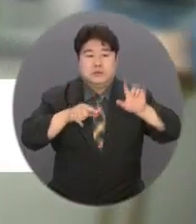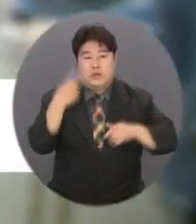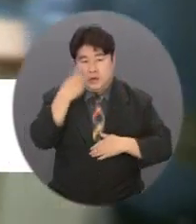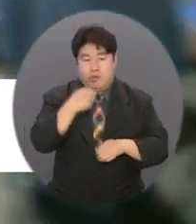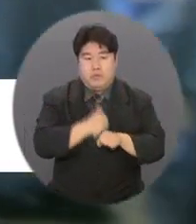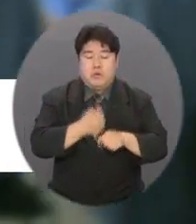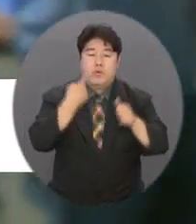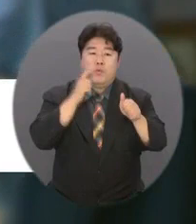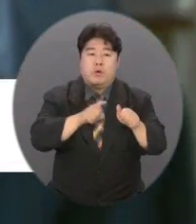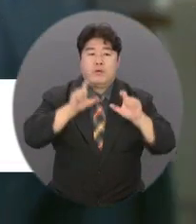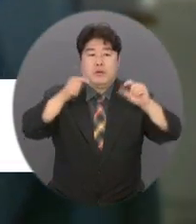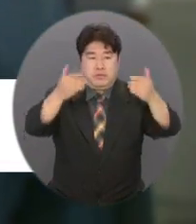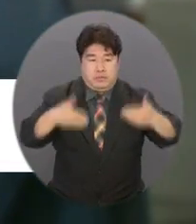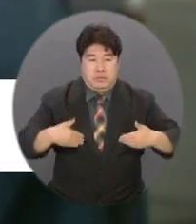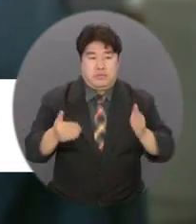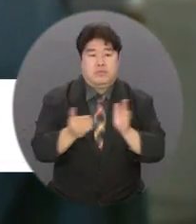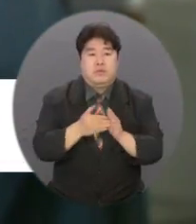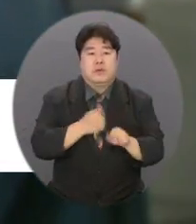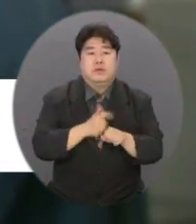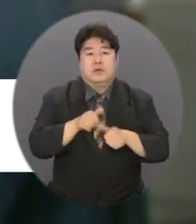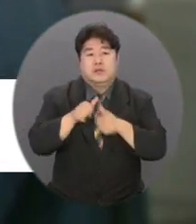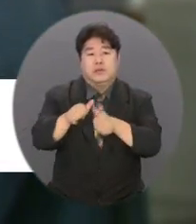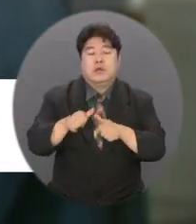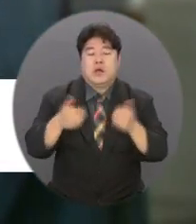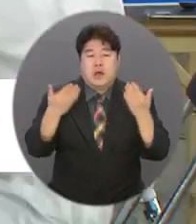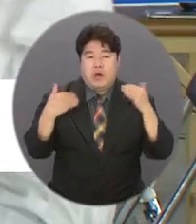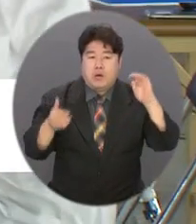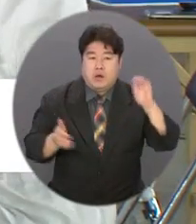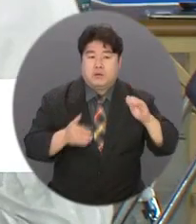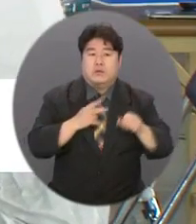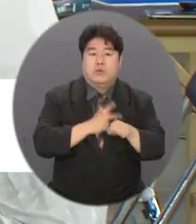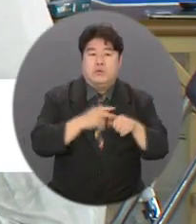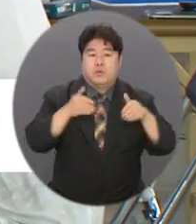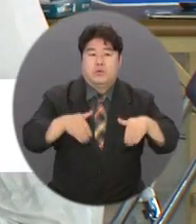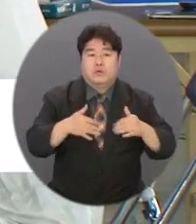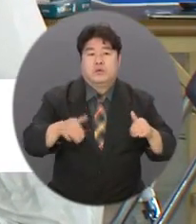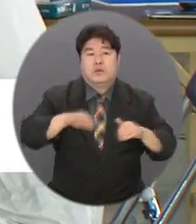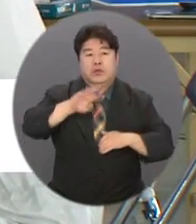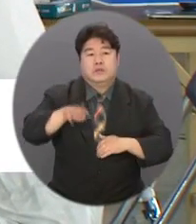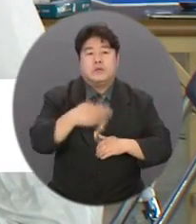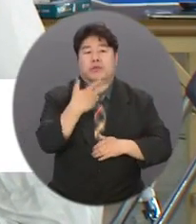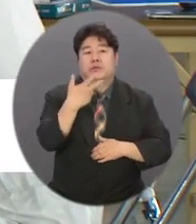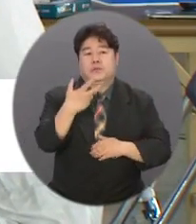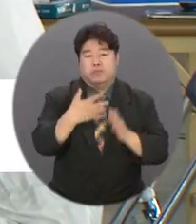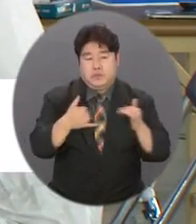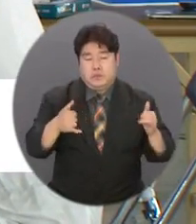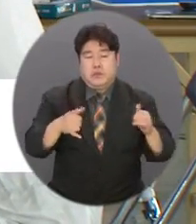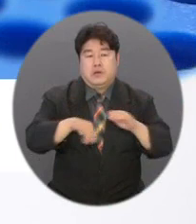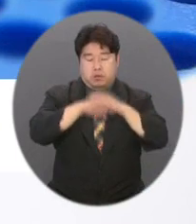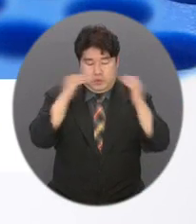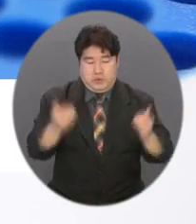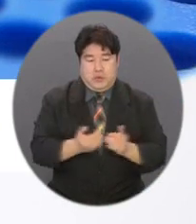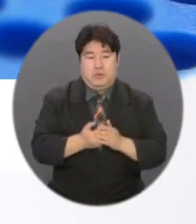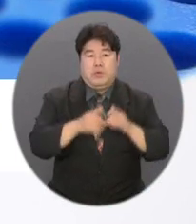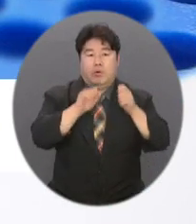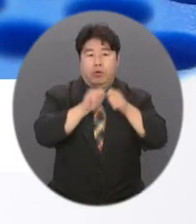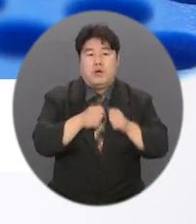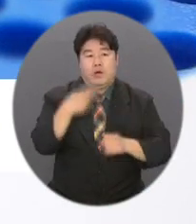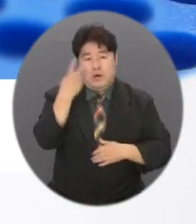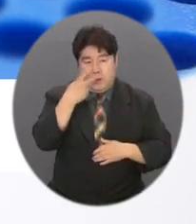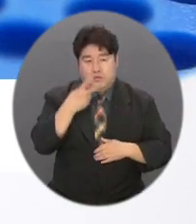확진 판정을 받았고 이에 따라 해당 학교 학생과 교직원 등 300 70여명을 대상으로 전수 검사를